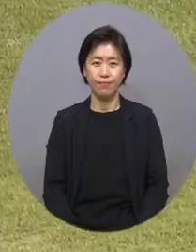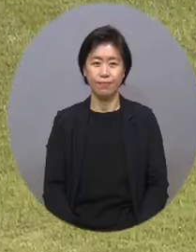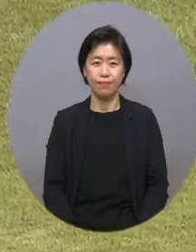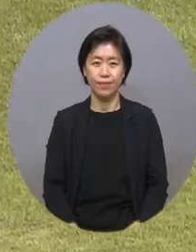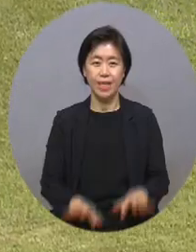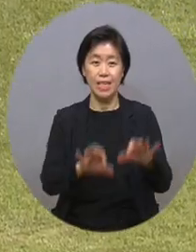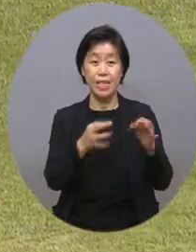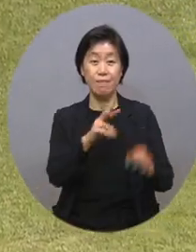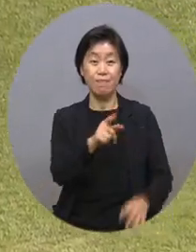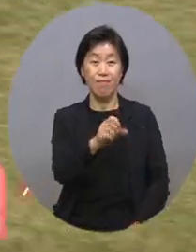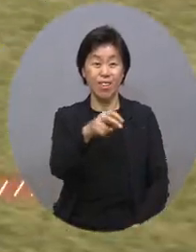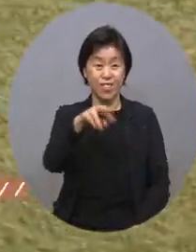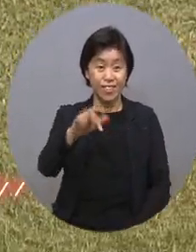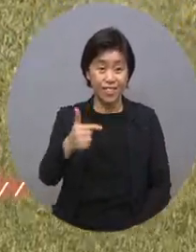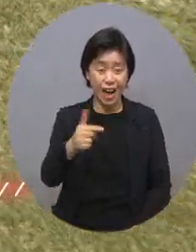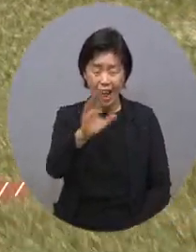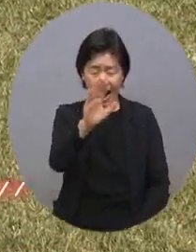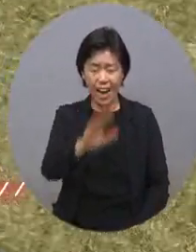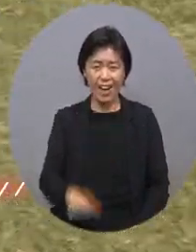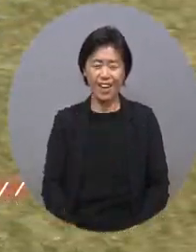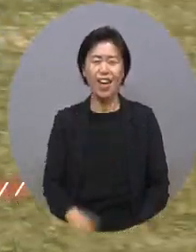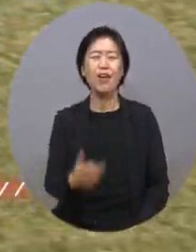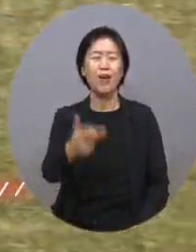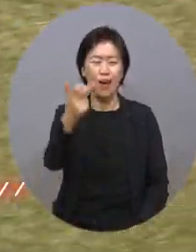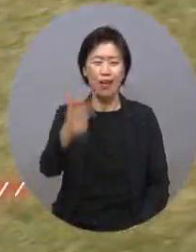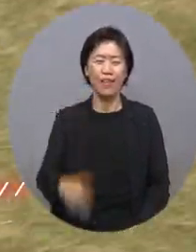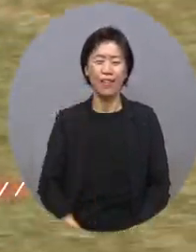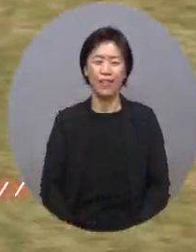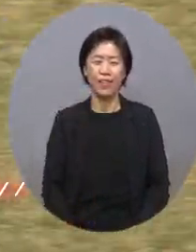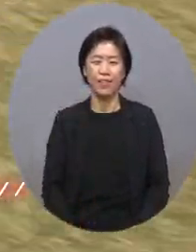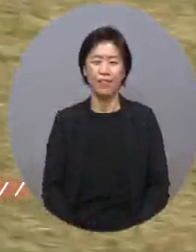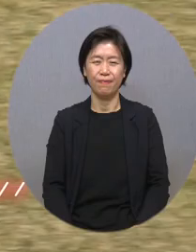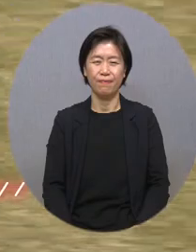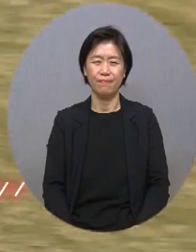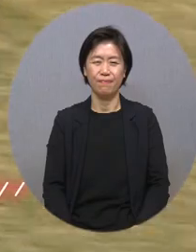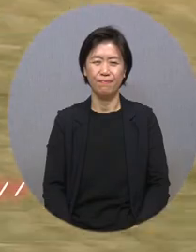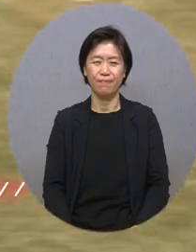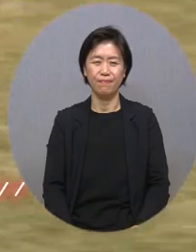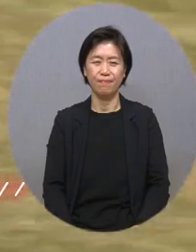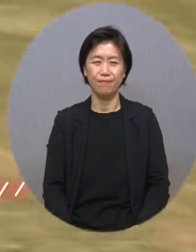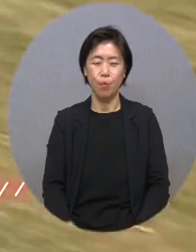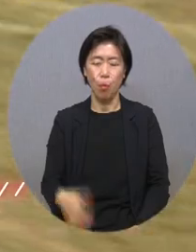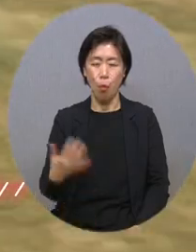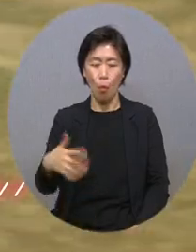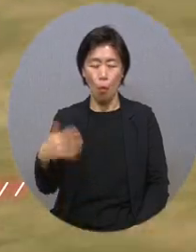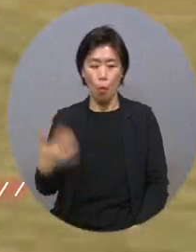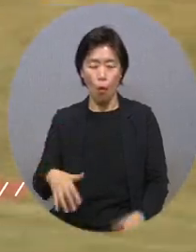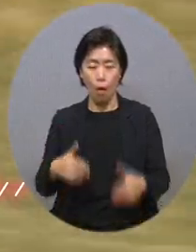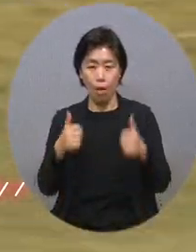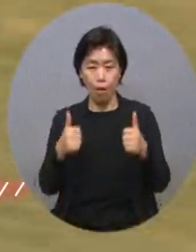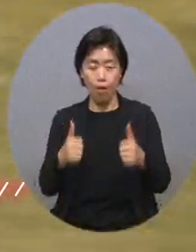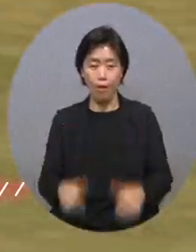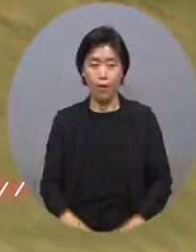김봉신! 우와, 봉신이 형! 아, 뭐야, 우와, 미쳤다.